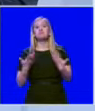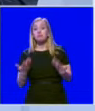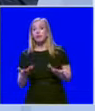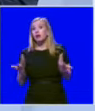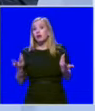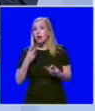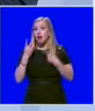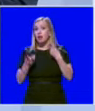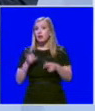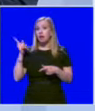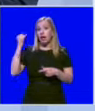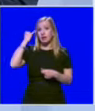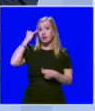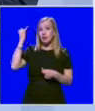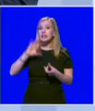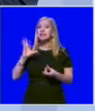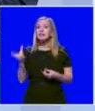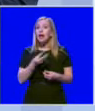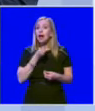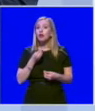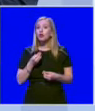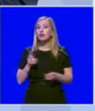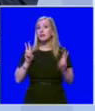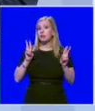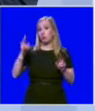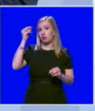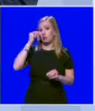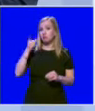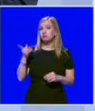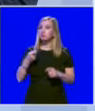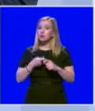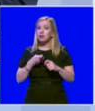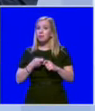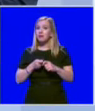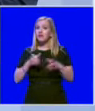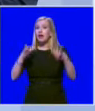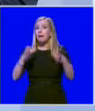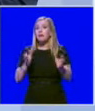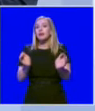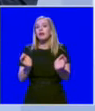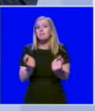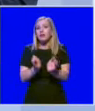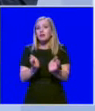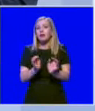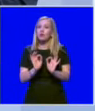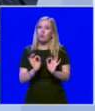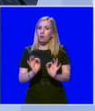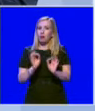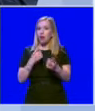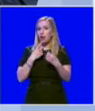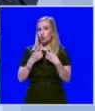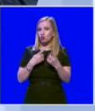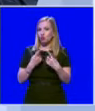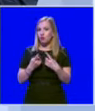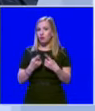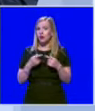на тяхната идея, заедно с Демократична България, да направят кабинет на малцинството при определени условия? Едно